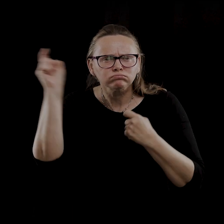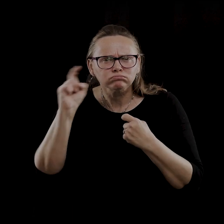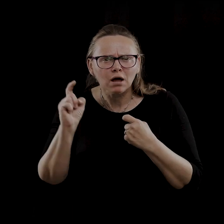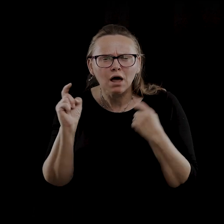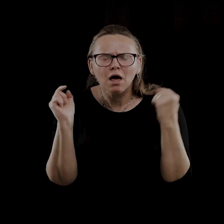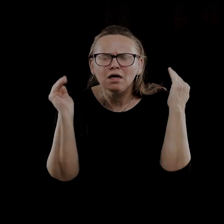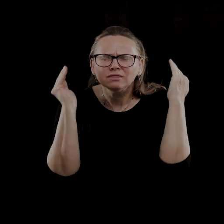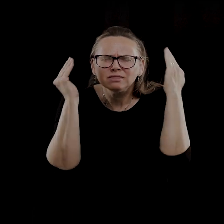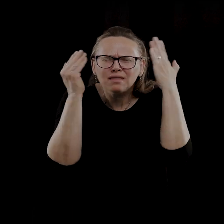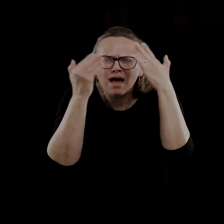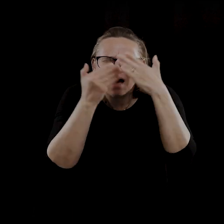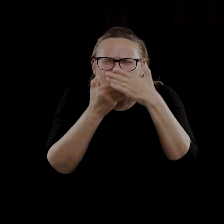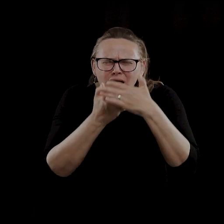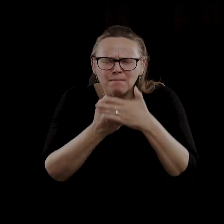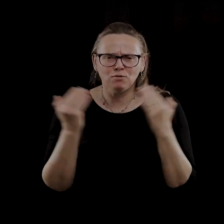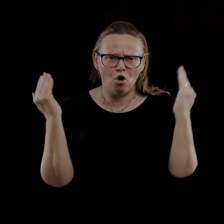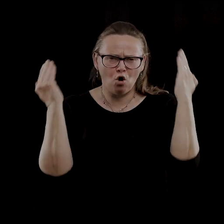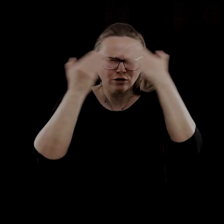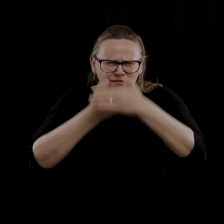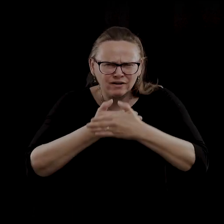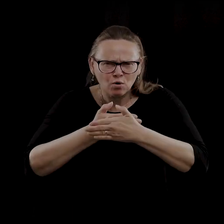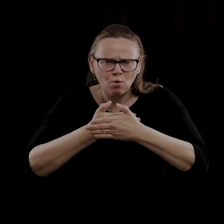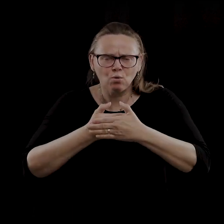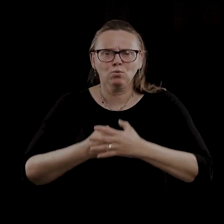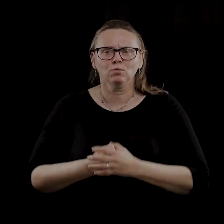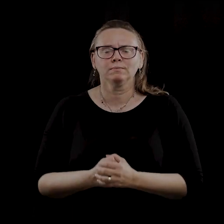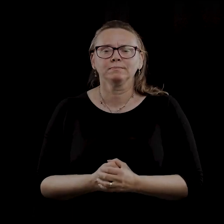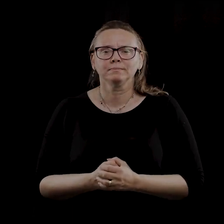Temno je bilo kot v rogu.